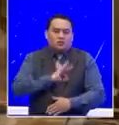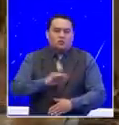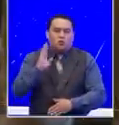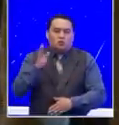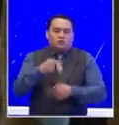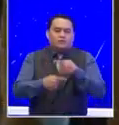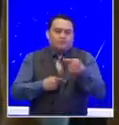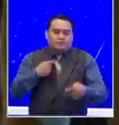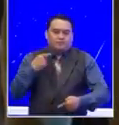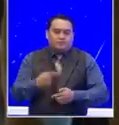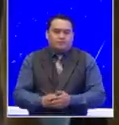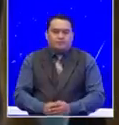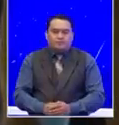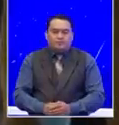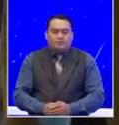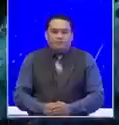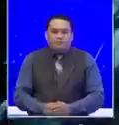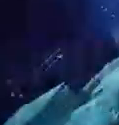основе.